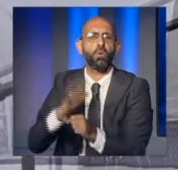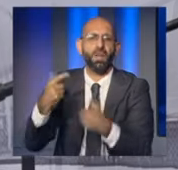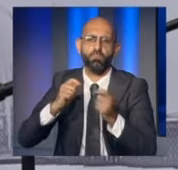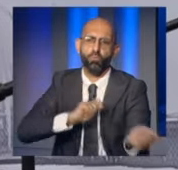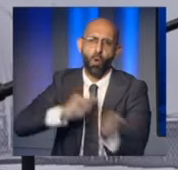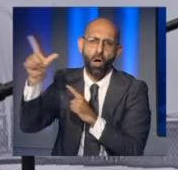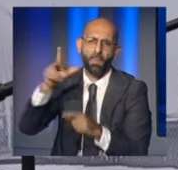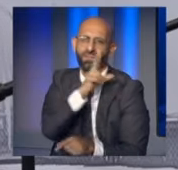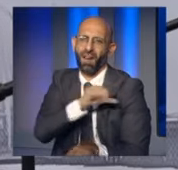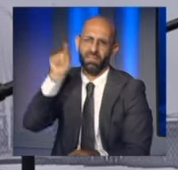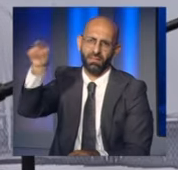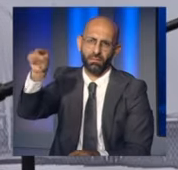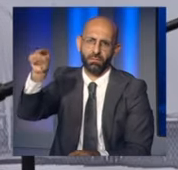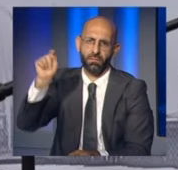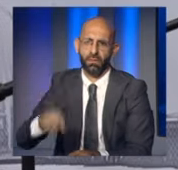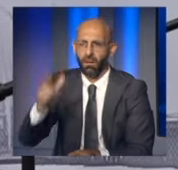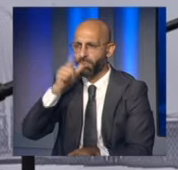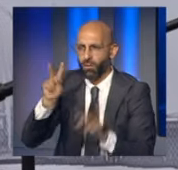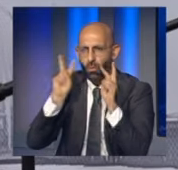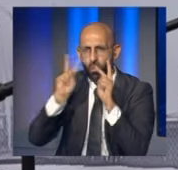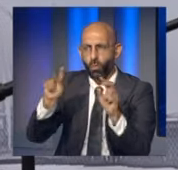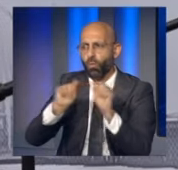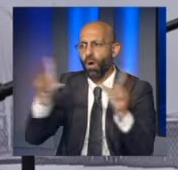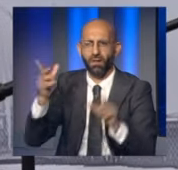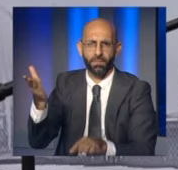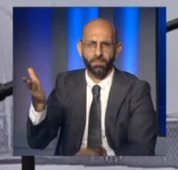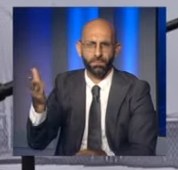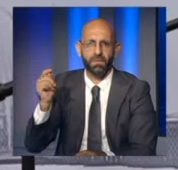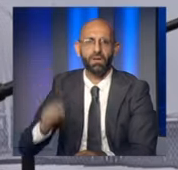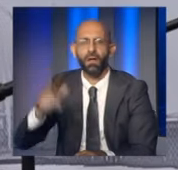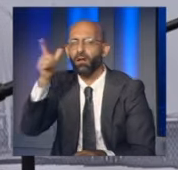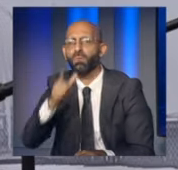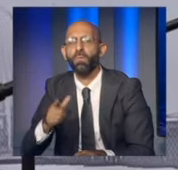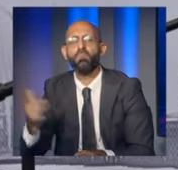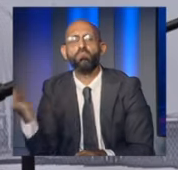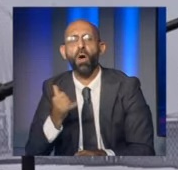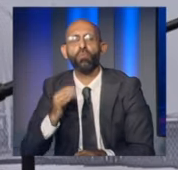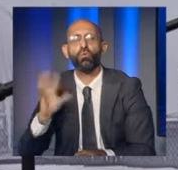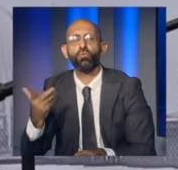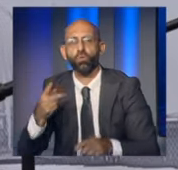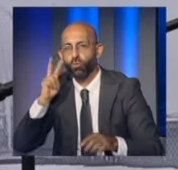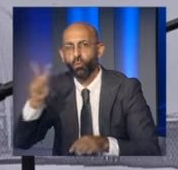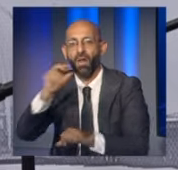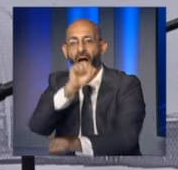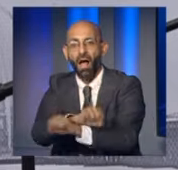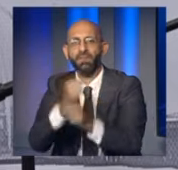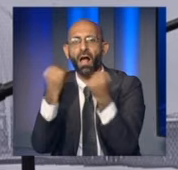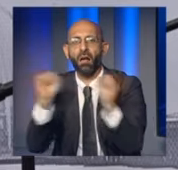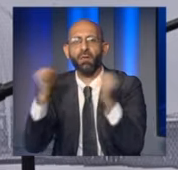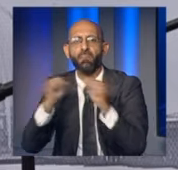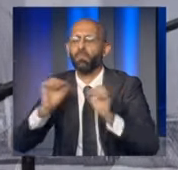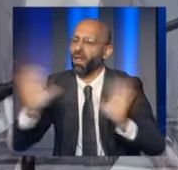إلى نتيجة مفادها أن الأسرى الصهاينة الذين هم بين أيدي المقاومين وشعبهم أصبحوا أكثر تهديدا من